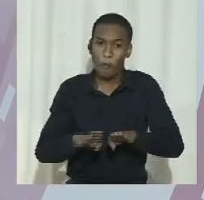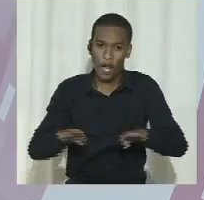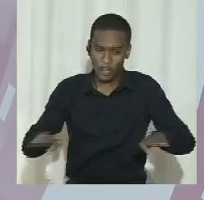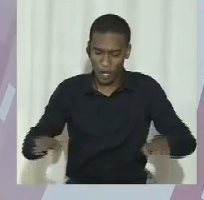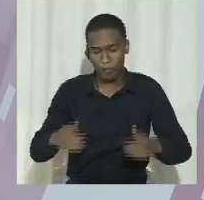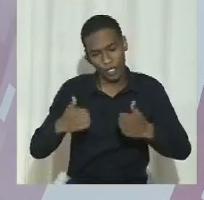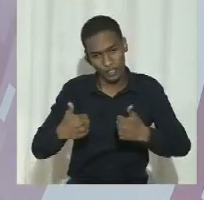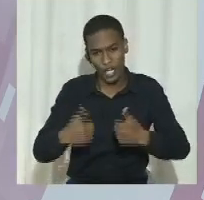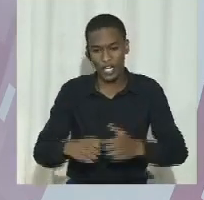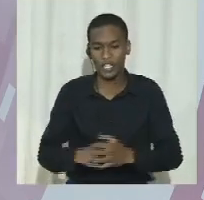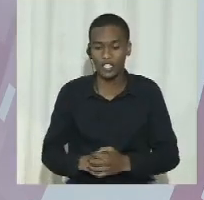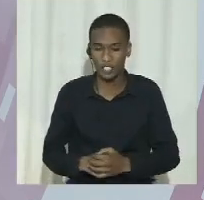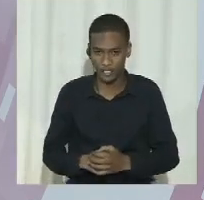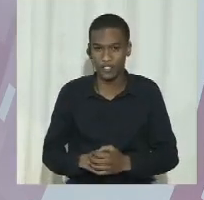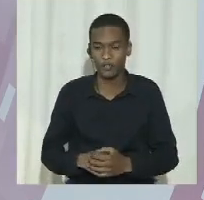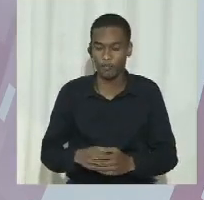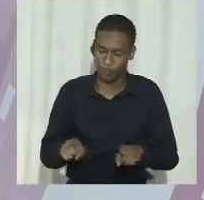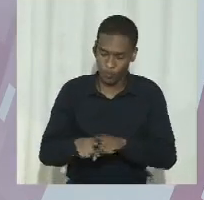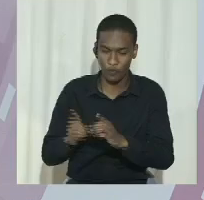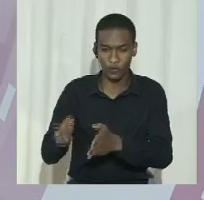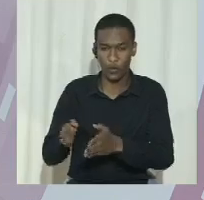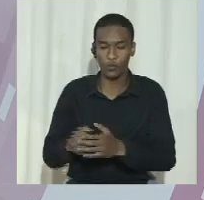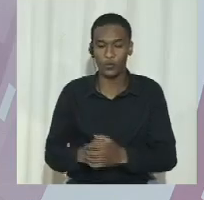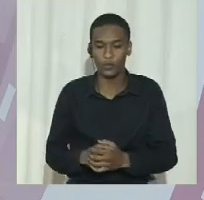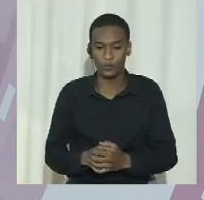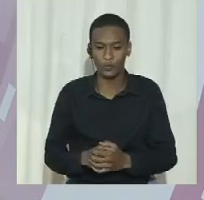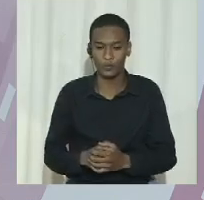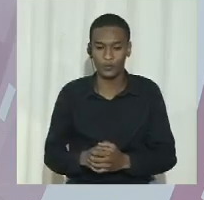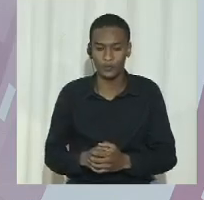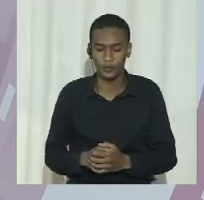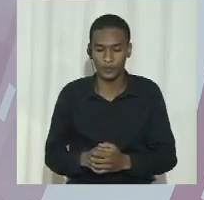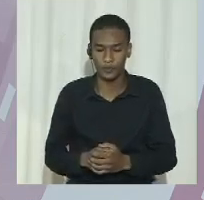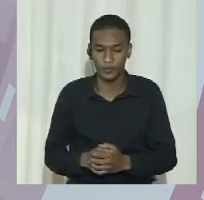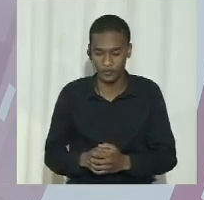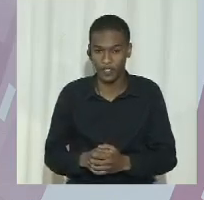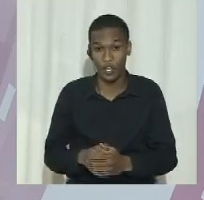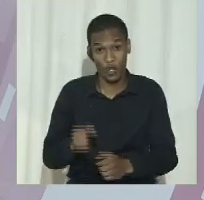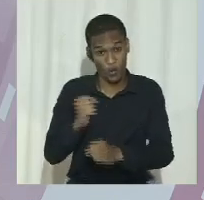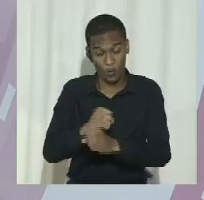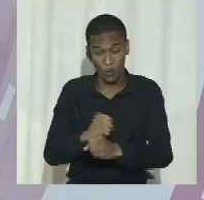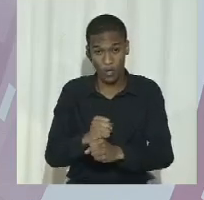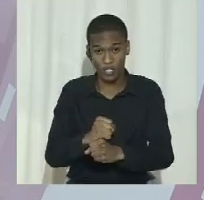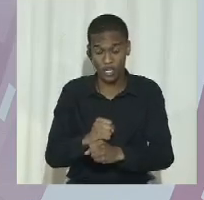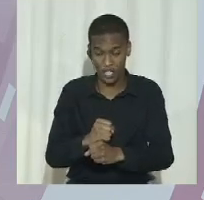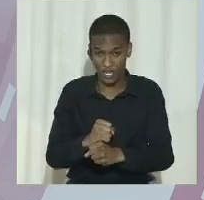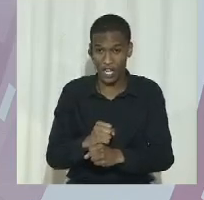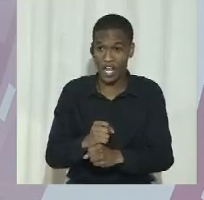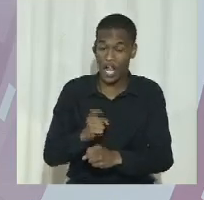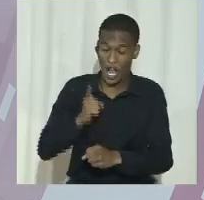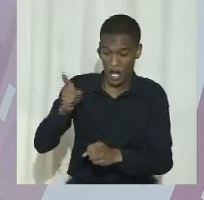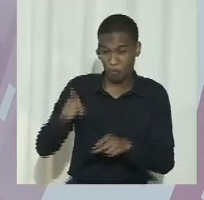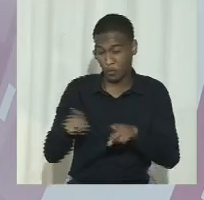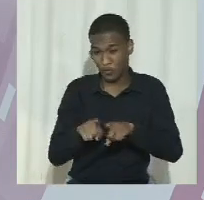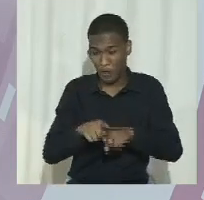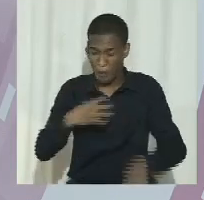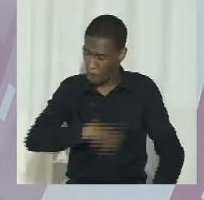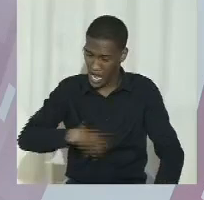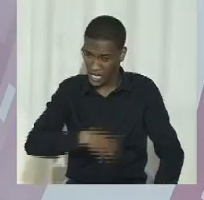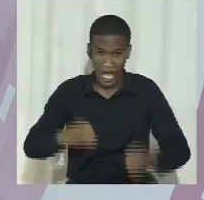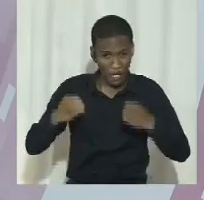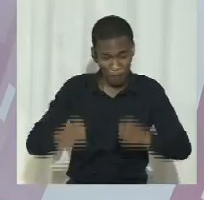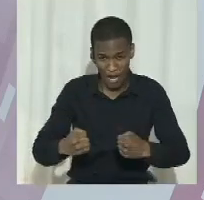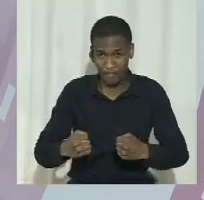ny fandaminana dia tahaka izao ireo izay azo lazaina hoe any ambavadina ady ireo